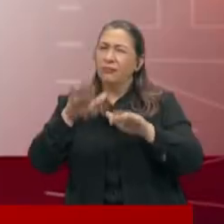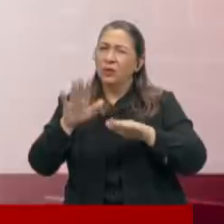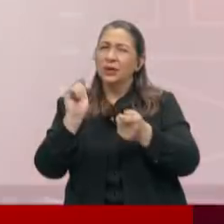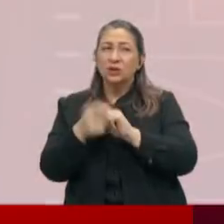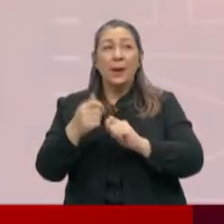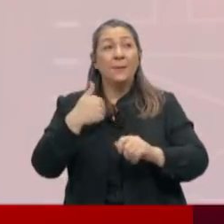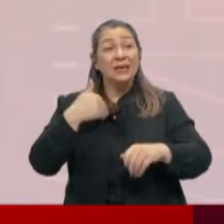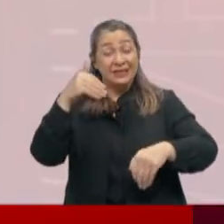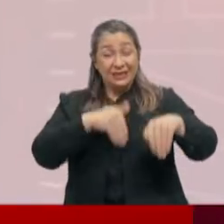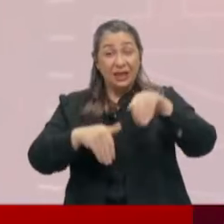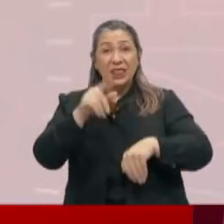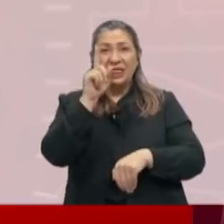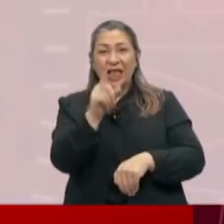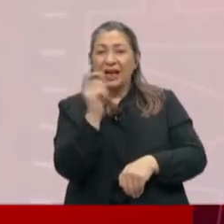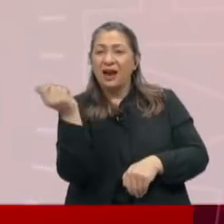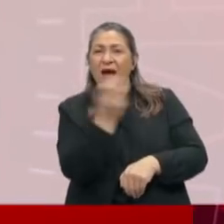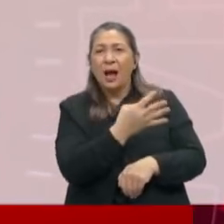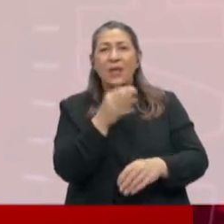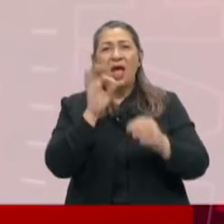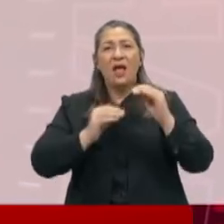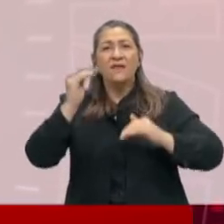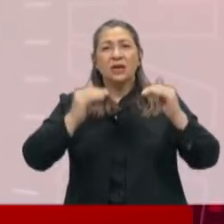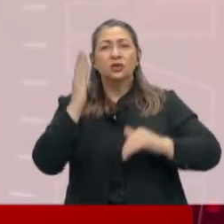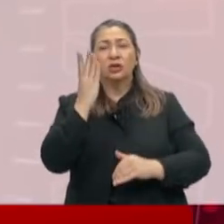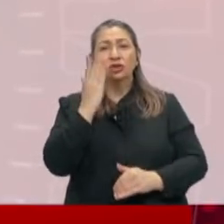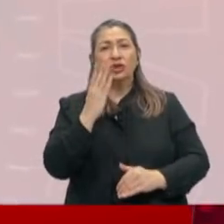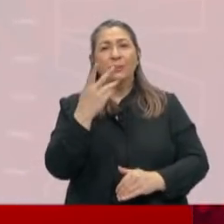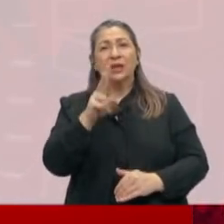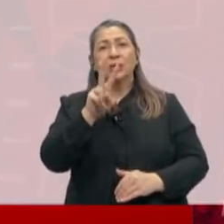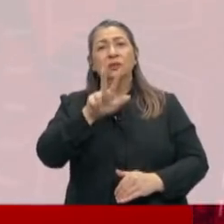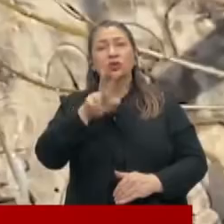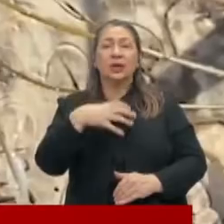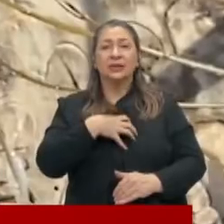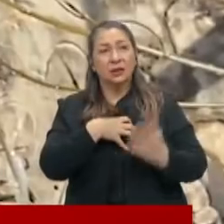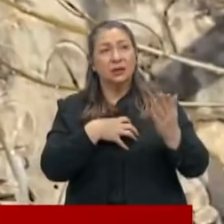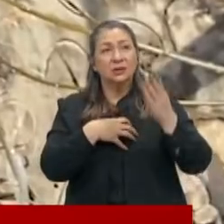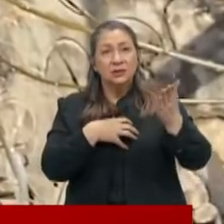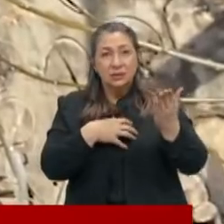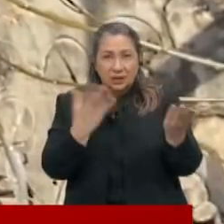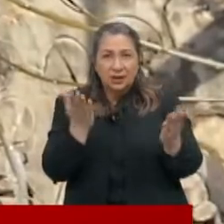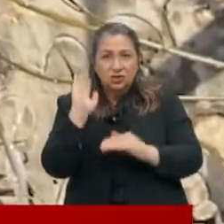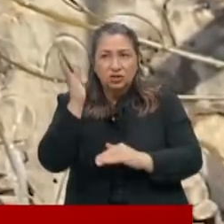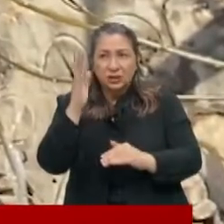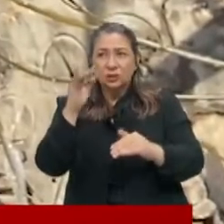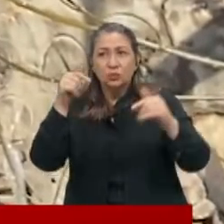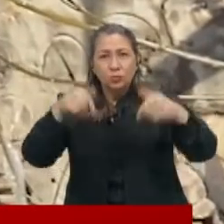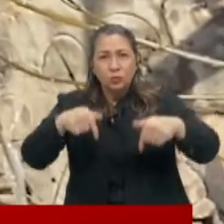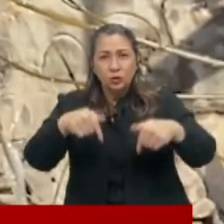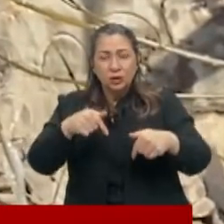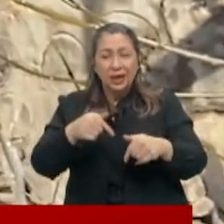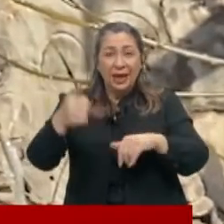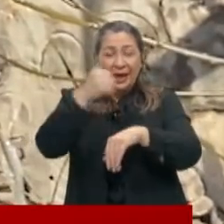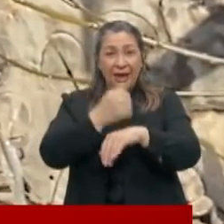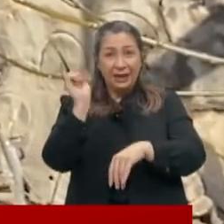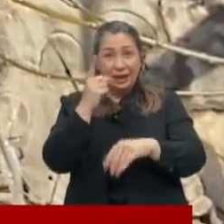değişecek. Ben seçime tek haneli enflasyonla gideceğim 2023 Haziran'ında. Siz zaten gideceksiniz. Siz bugün